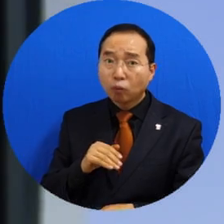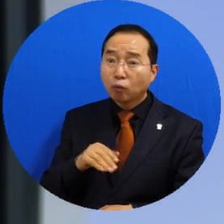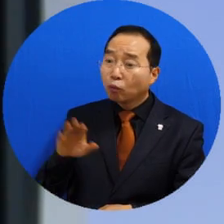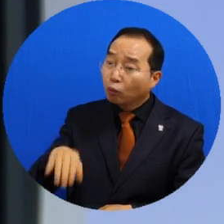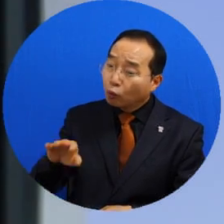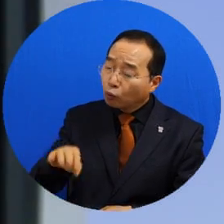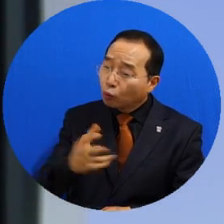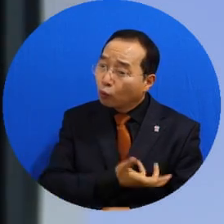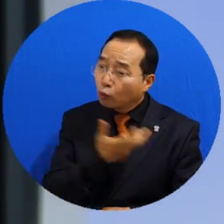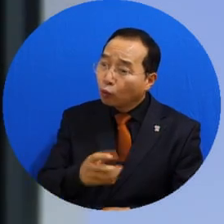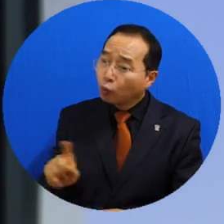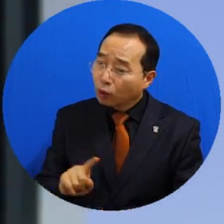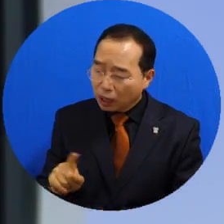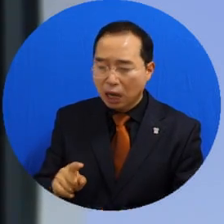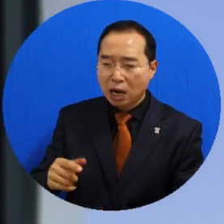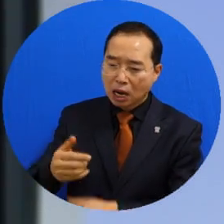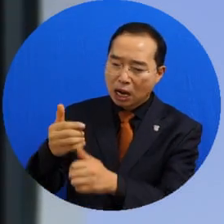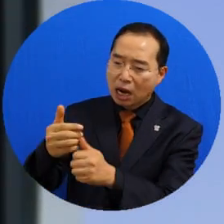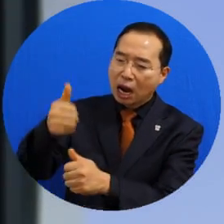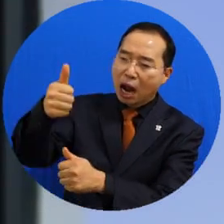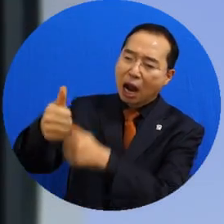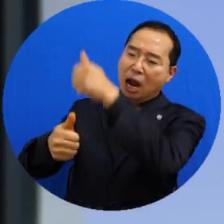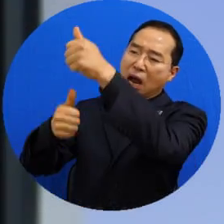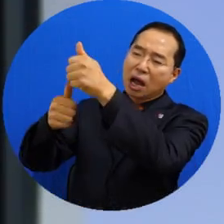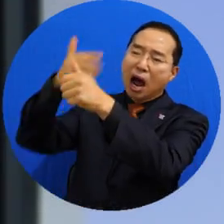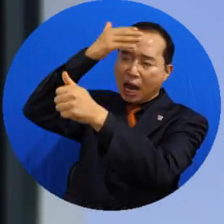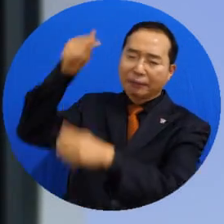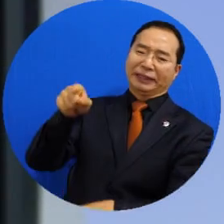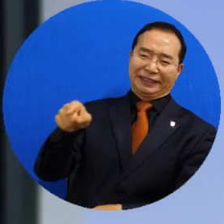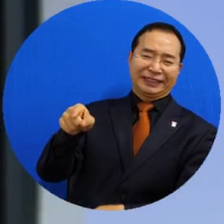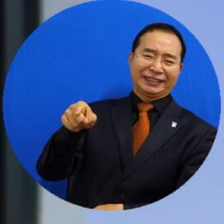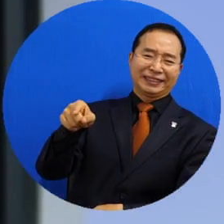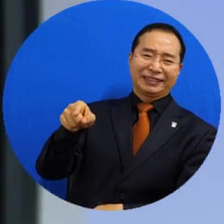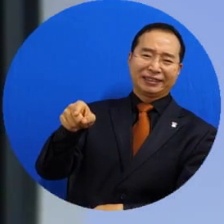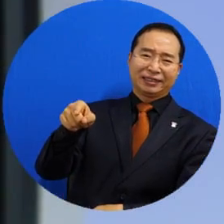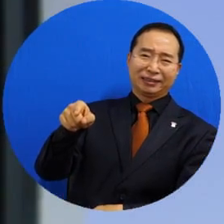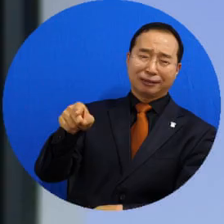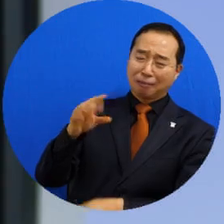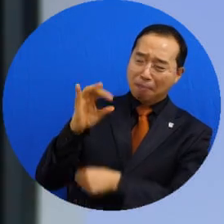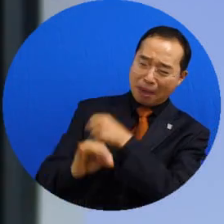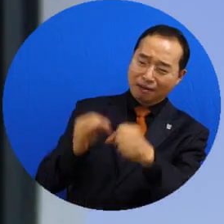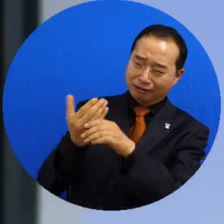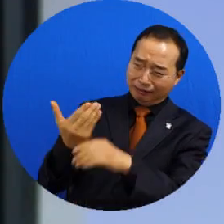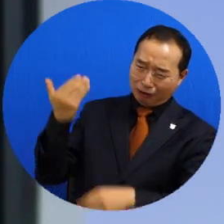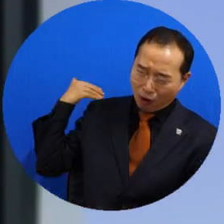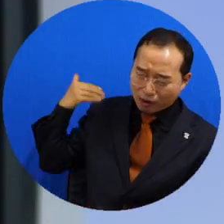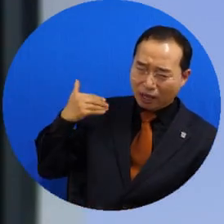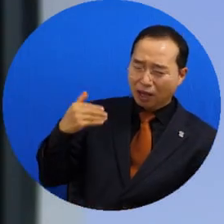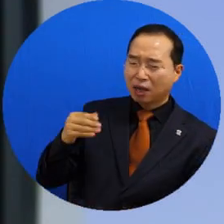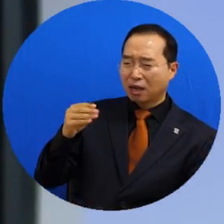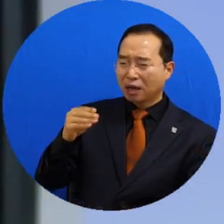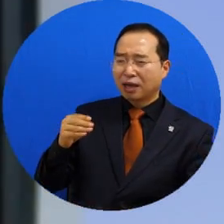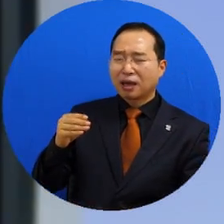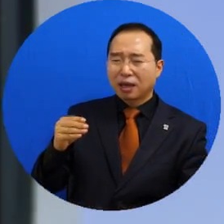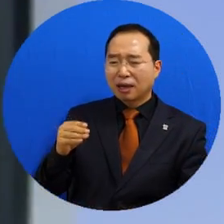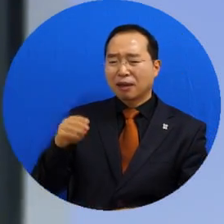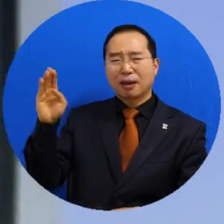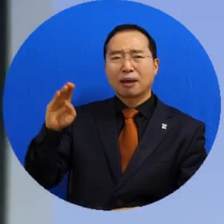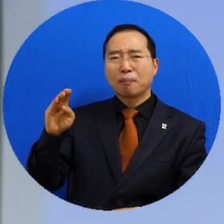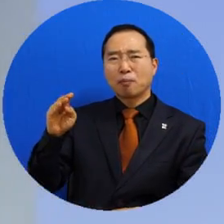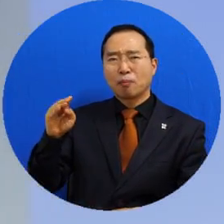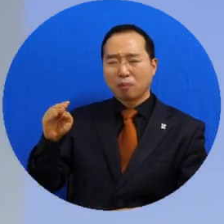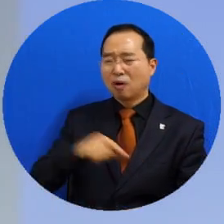그러니까 자신 할아버지가 애니깽 멕시코 농장에 100년 전에 팔려왔고 아버지는 쿠바 혁명에서